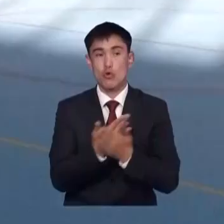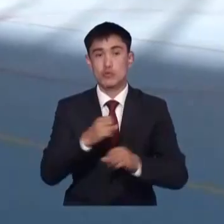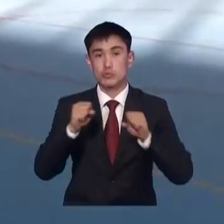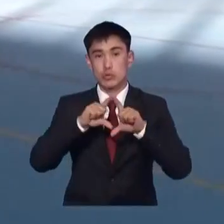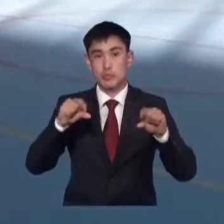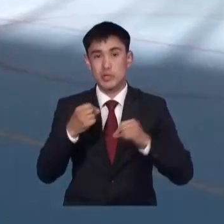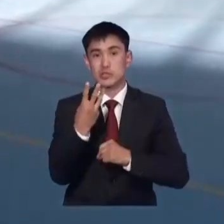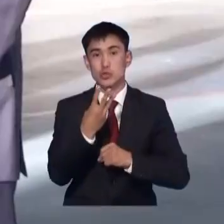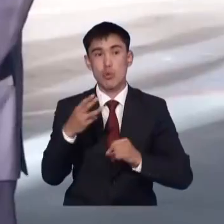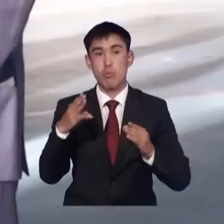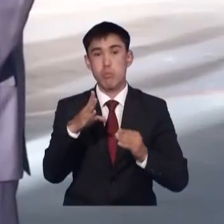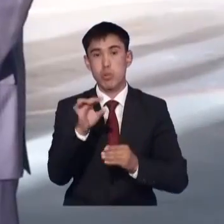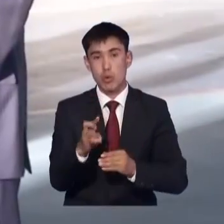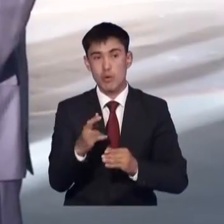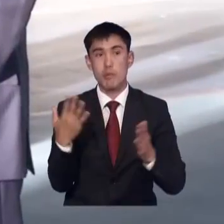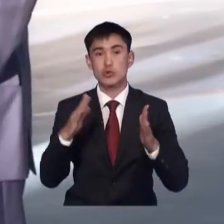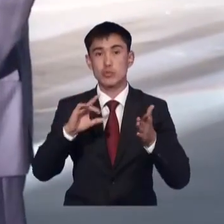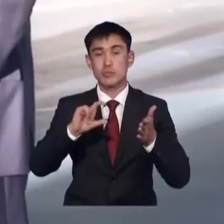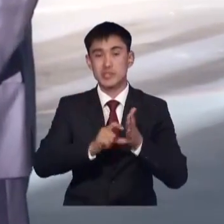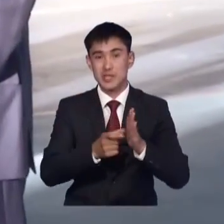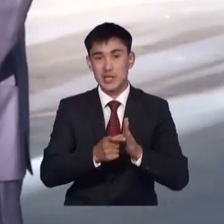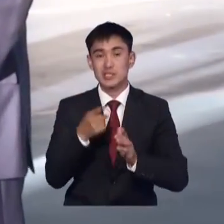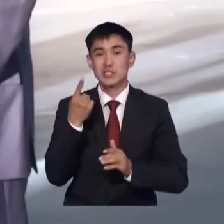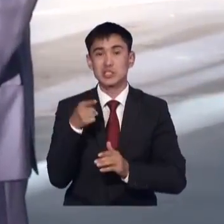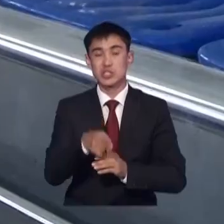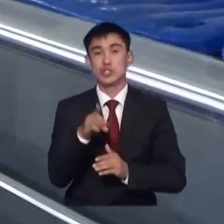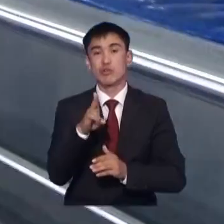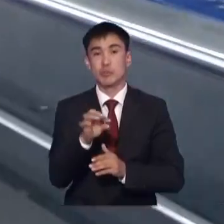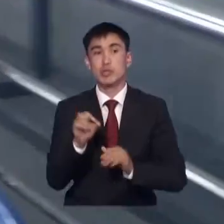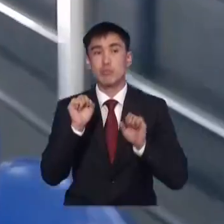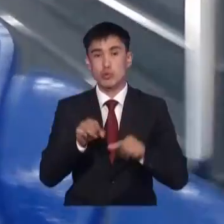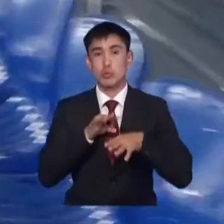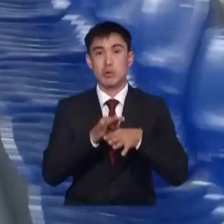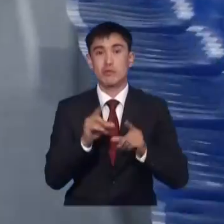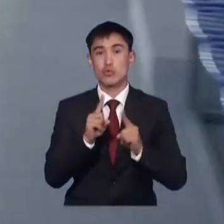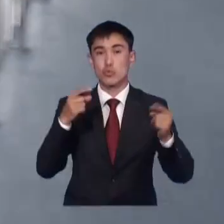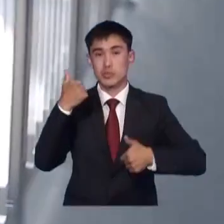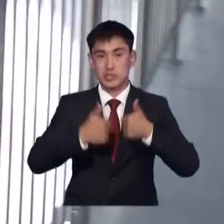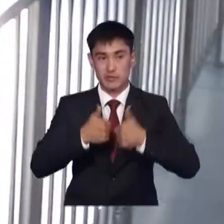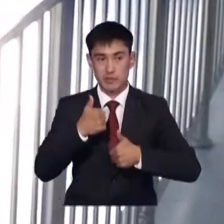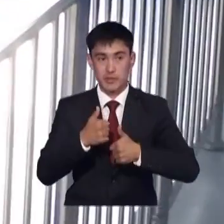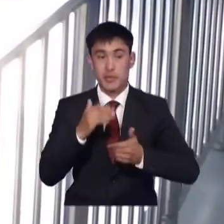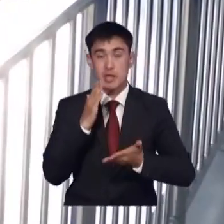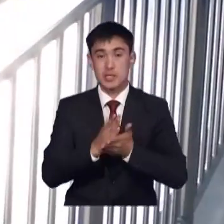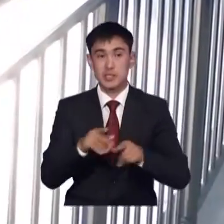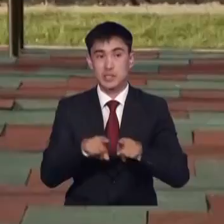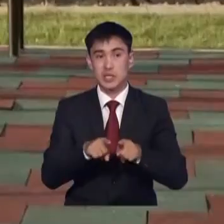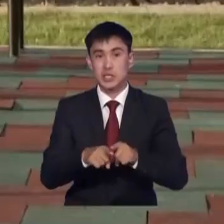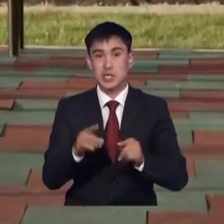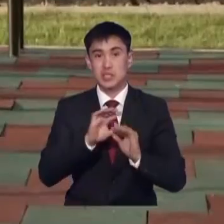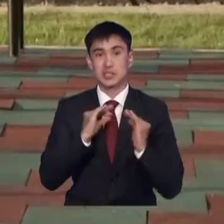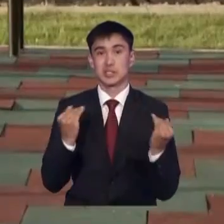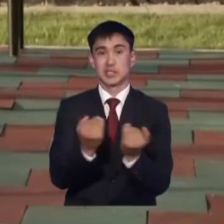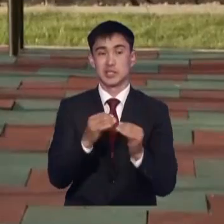объект состоит из трёх блоков в большом зале площадью 1000 мтро можно будет проводить крупные соревнования предусмотрена также зрительная